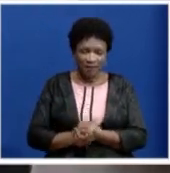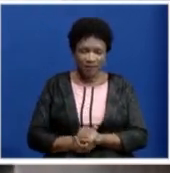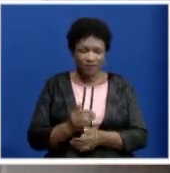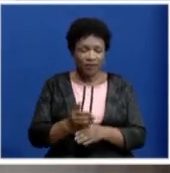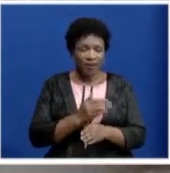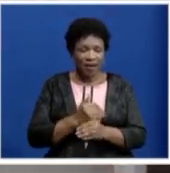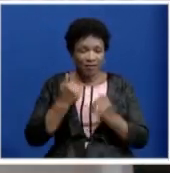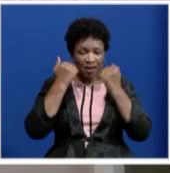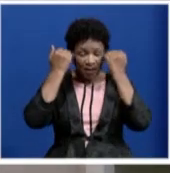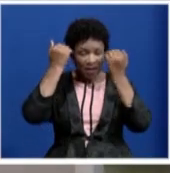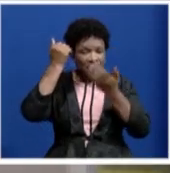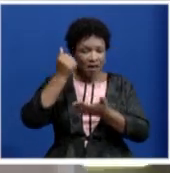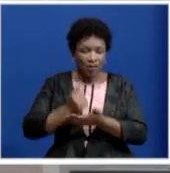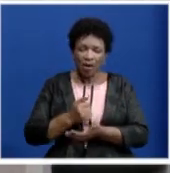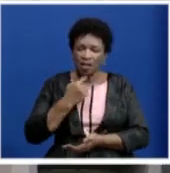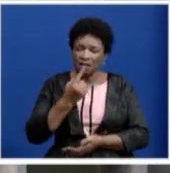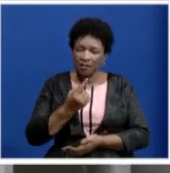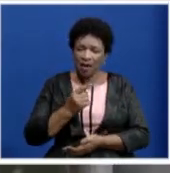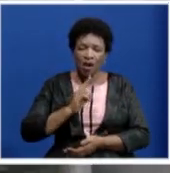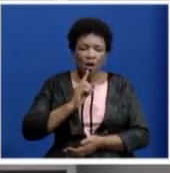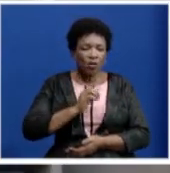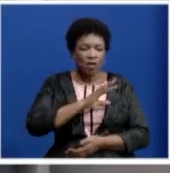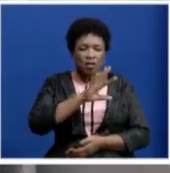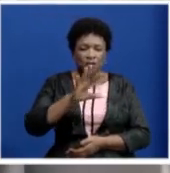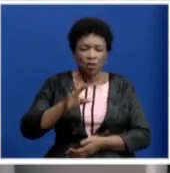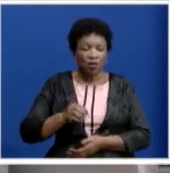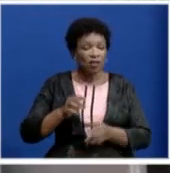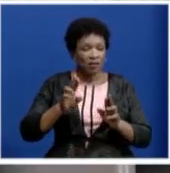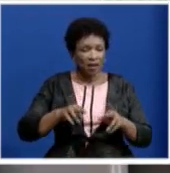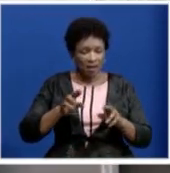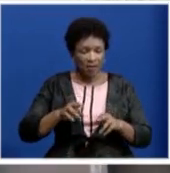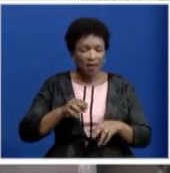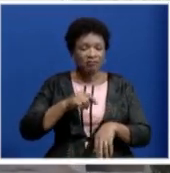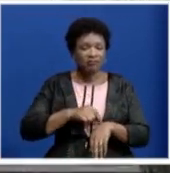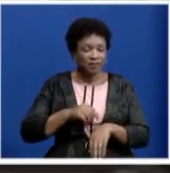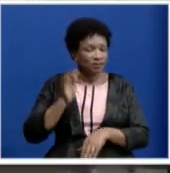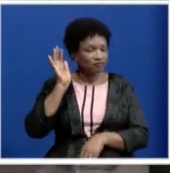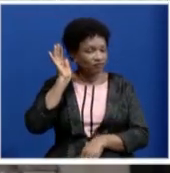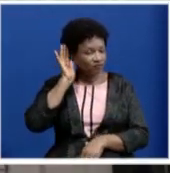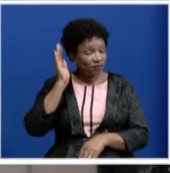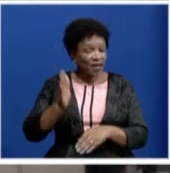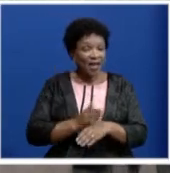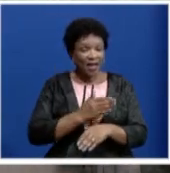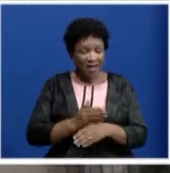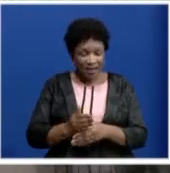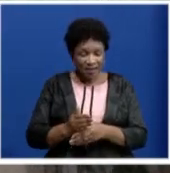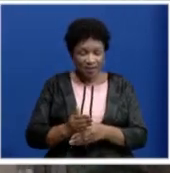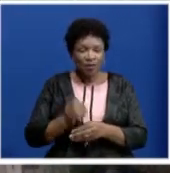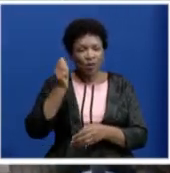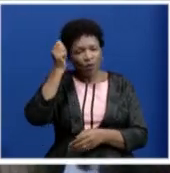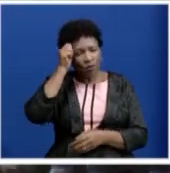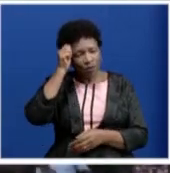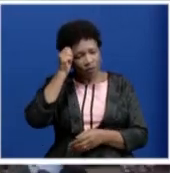jaji kuik uzi amesa hoja zot mele mahama ziz wakti wa usi wa kesi hi ili kukum yale